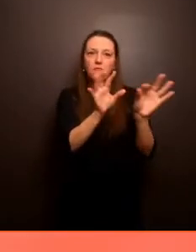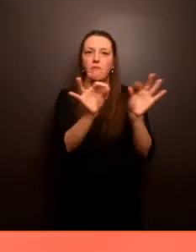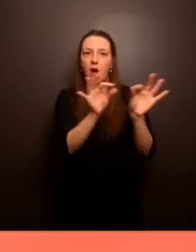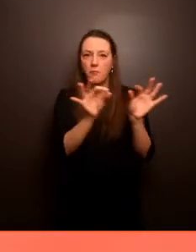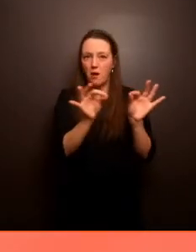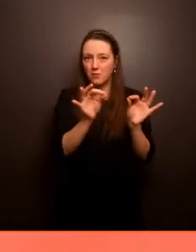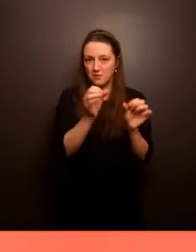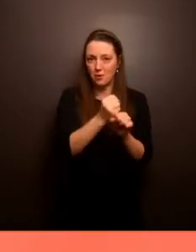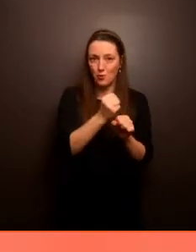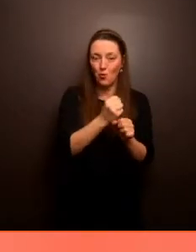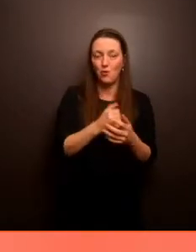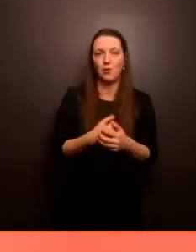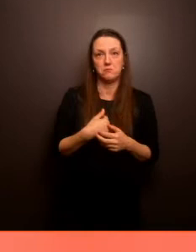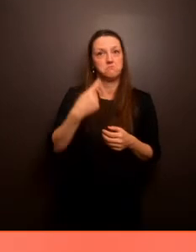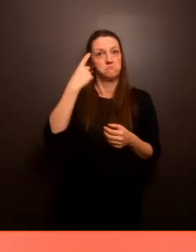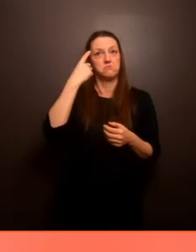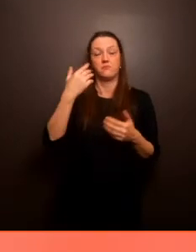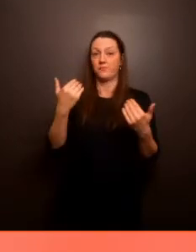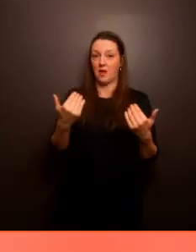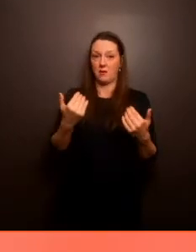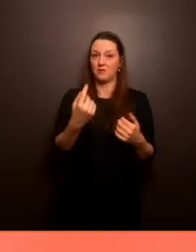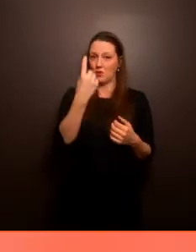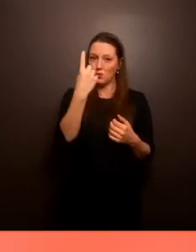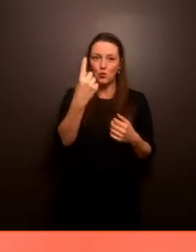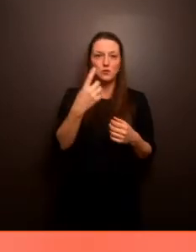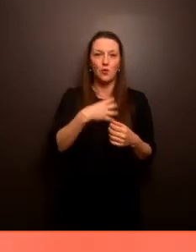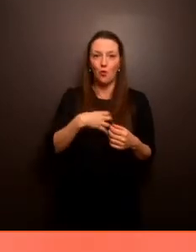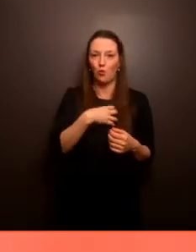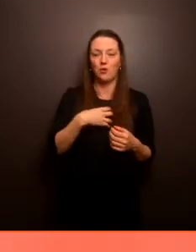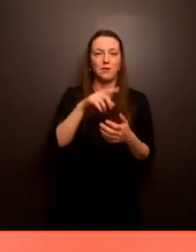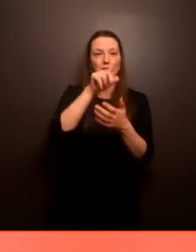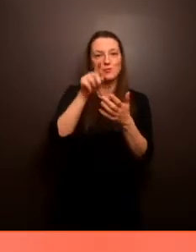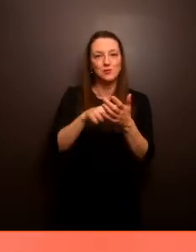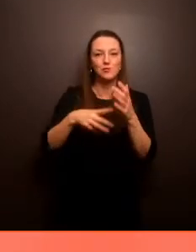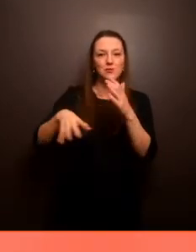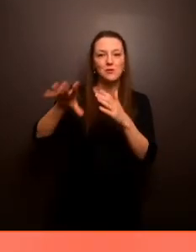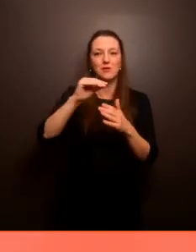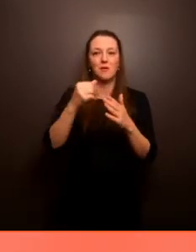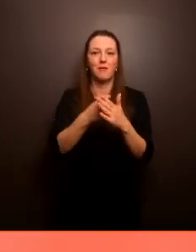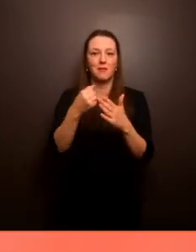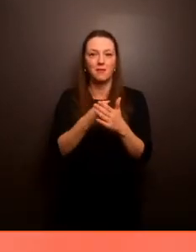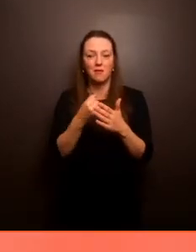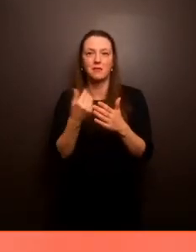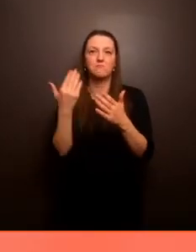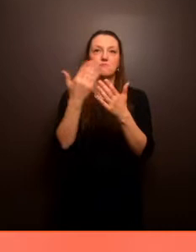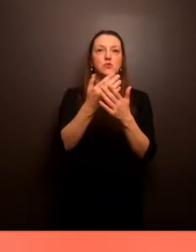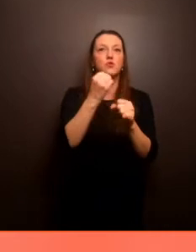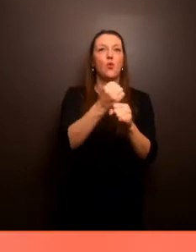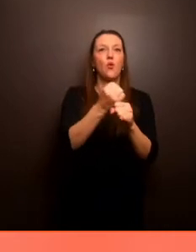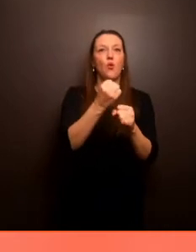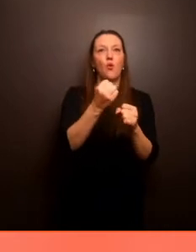täna see on üks ja oluline küsimus kõikidelt kandidaatidelt tööandjatele. Kuidas te plaanite edasi